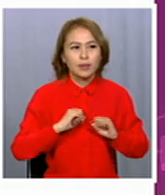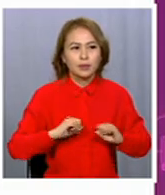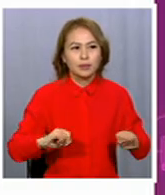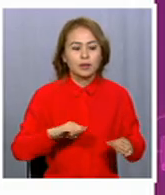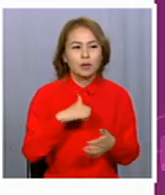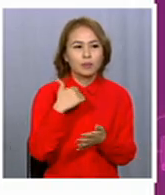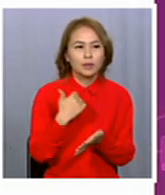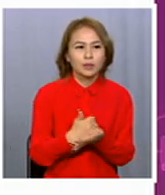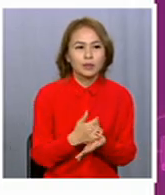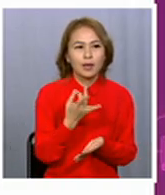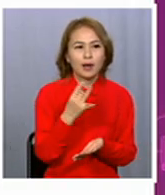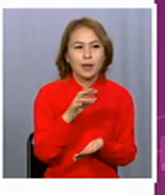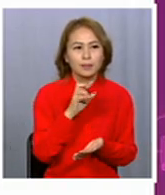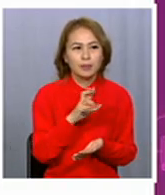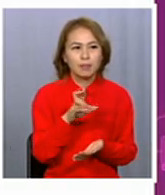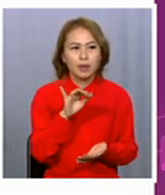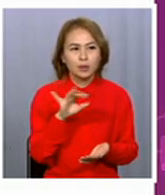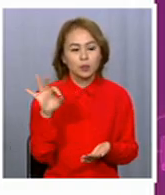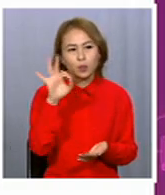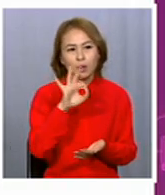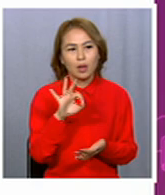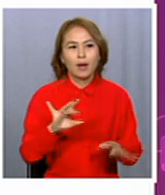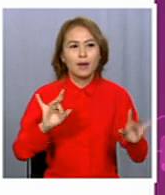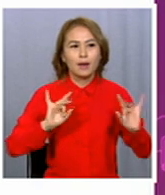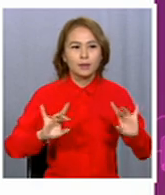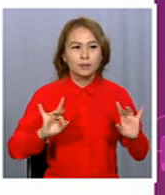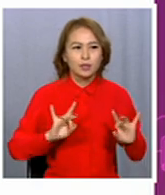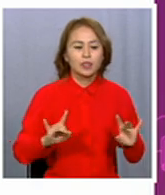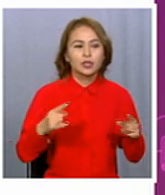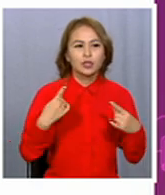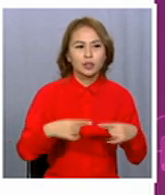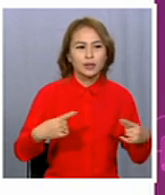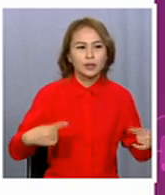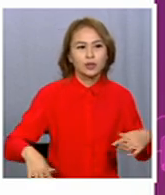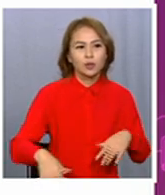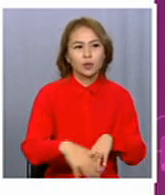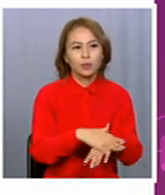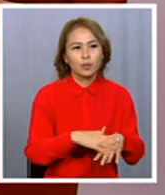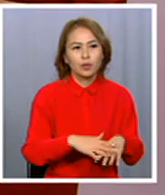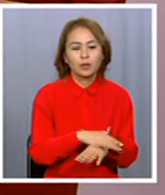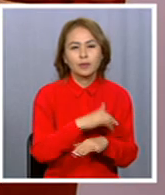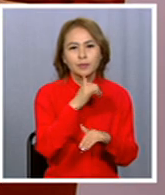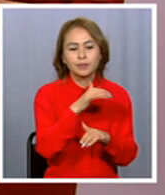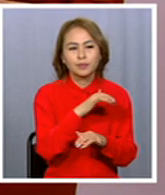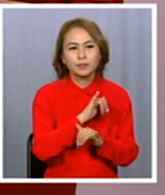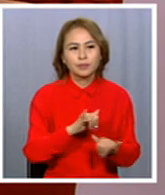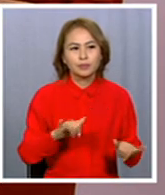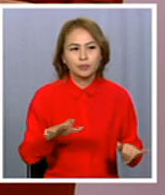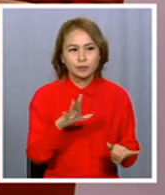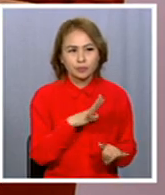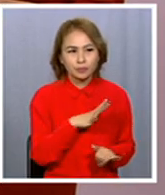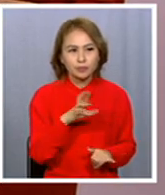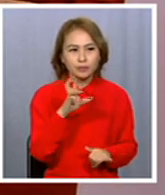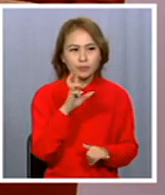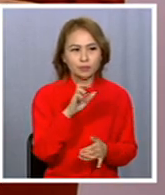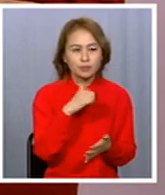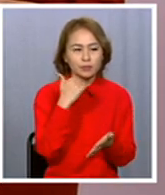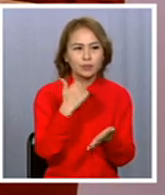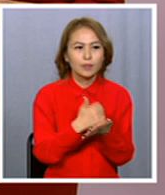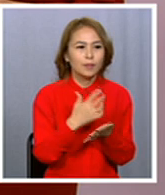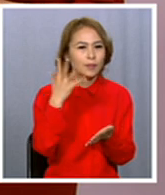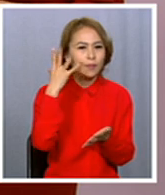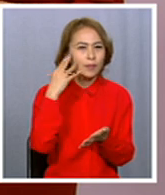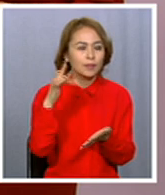Қолбасшы, Райымбек Батыр туралы аңыз әңгімелер, жырлар ел ішінде көп тараған. Райымбек Батырдың мазары Алматы